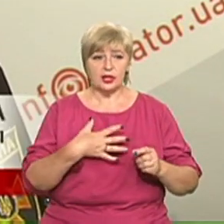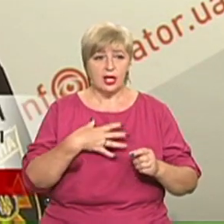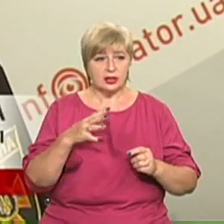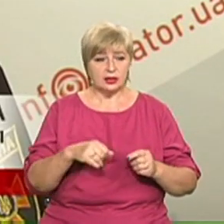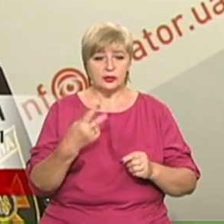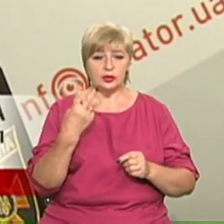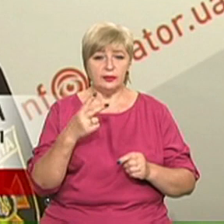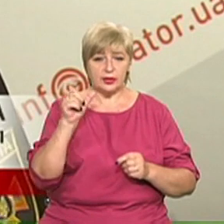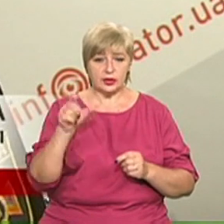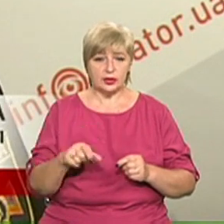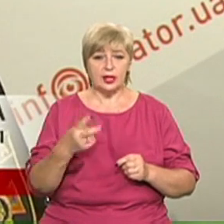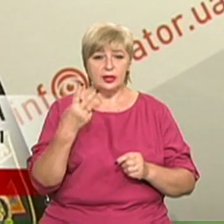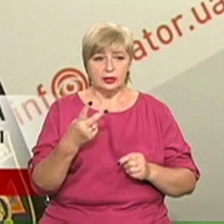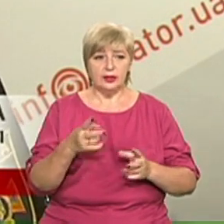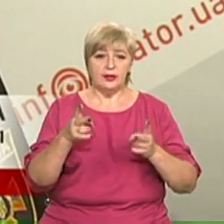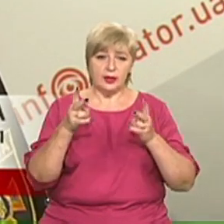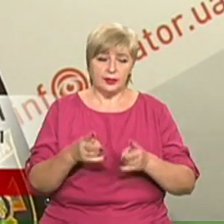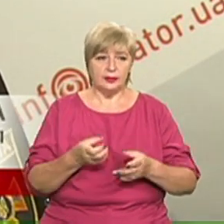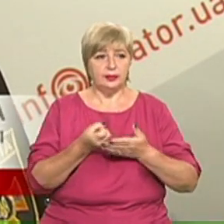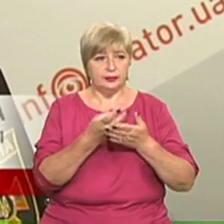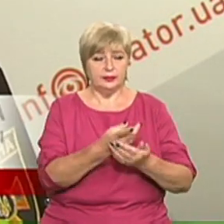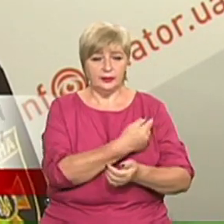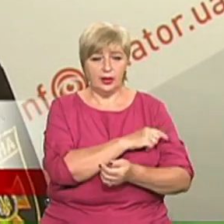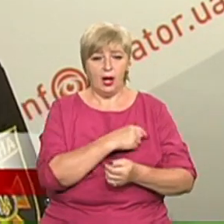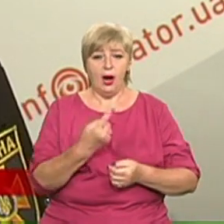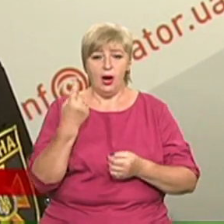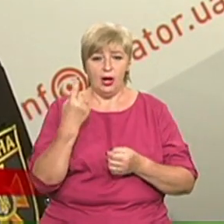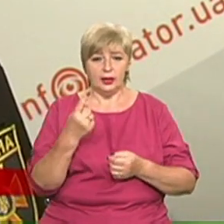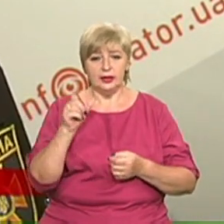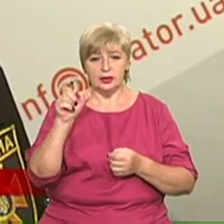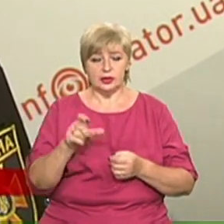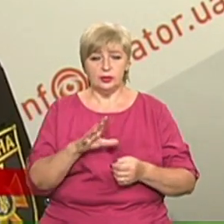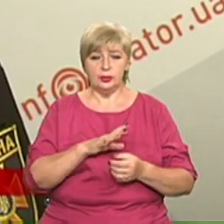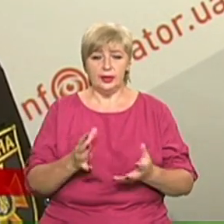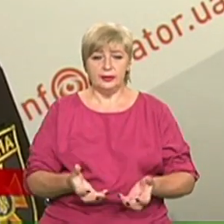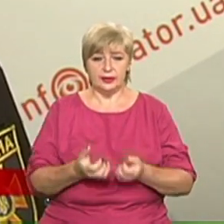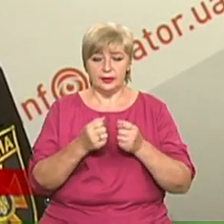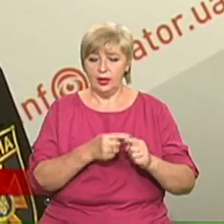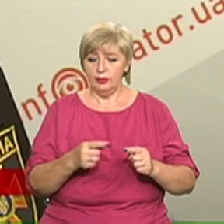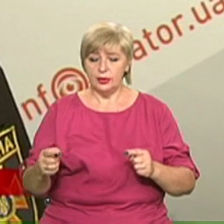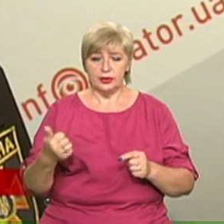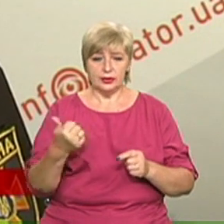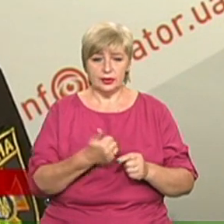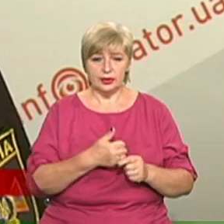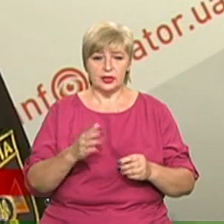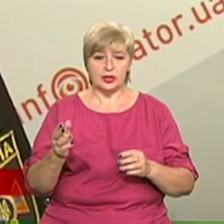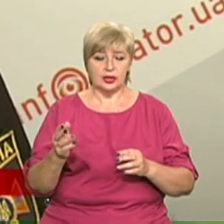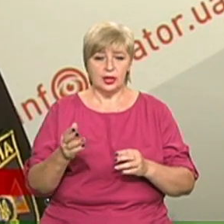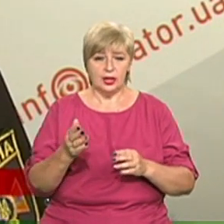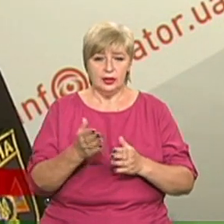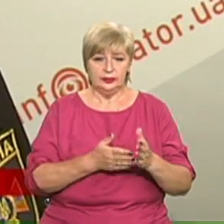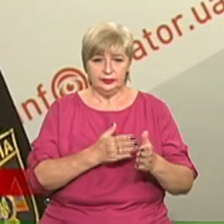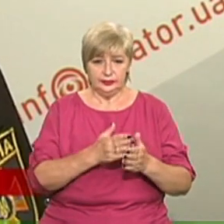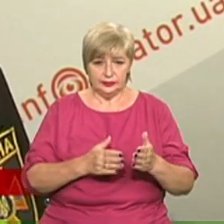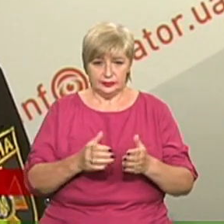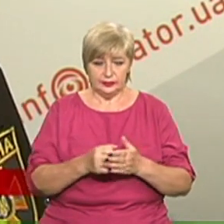2 особи, 2 особи постраждали та були госпіталізовані, і 1 особа була врятована. Протягом тижня знешкоджено 26